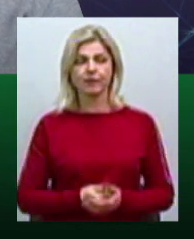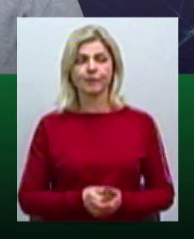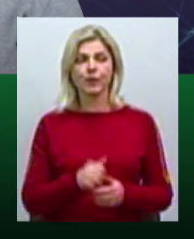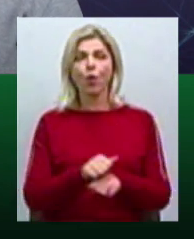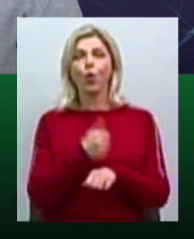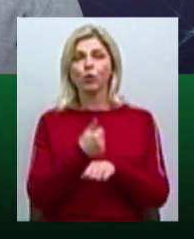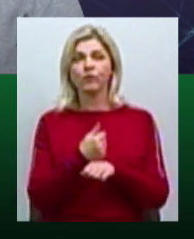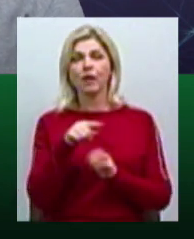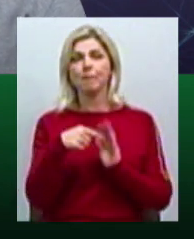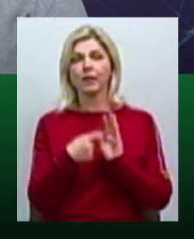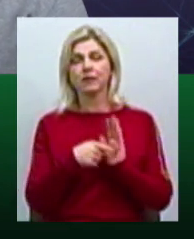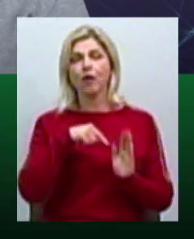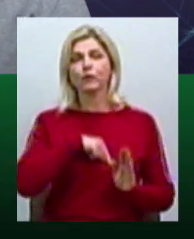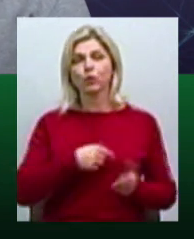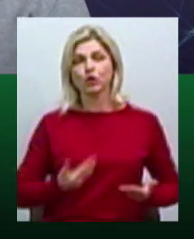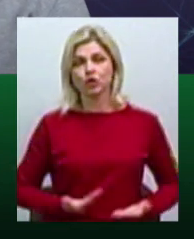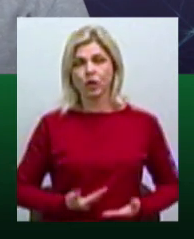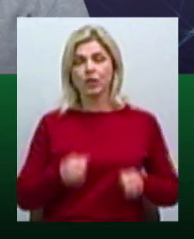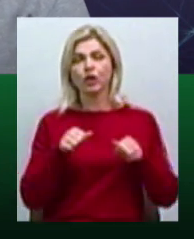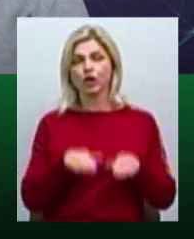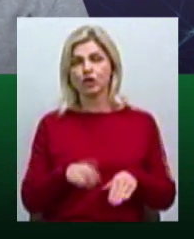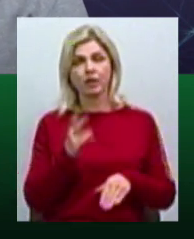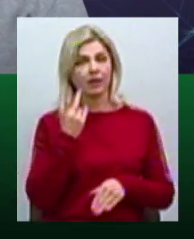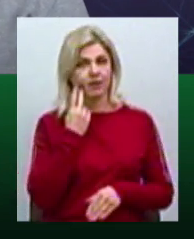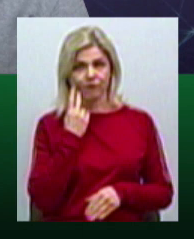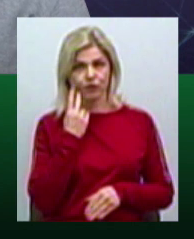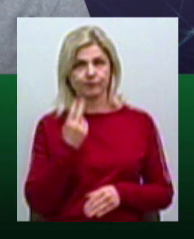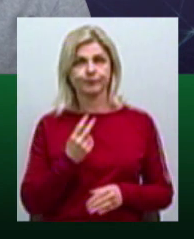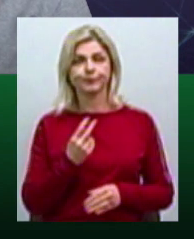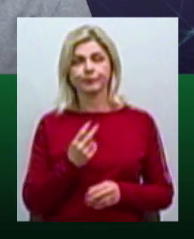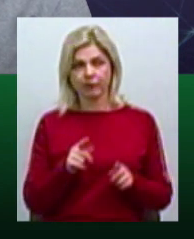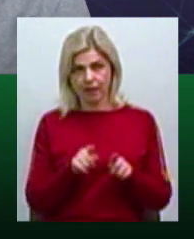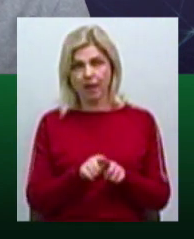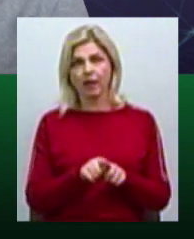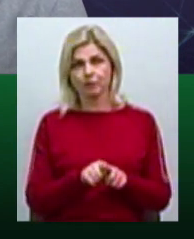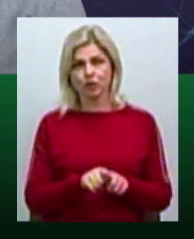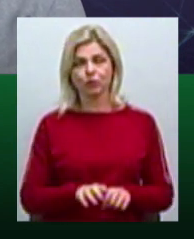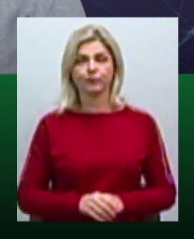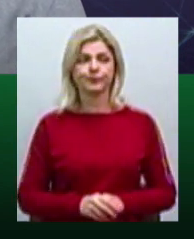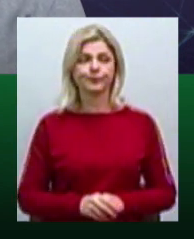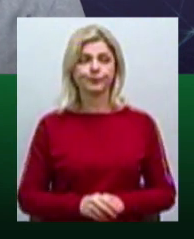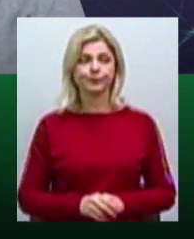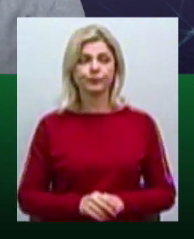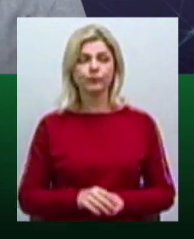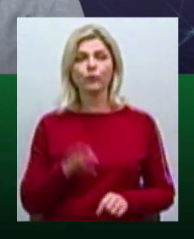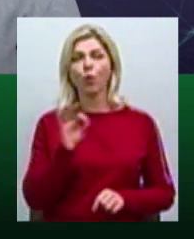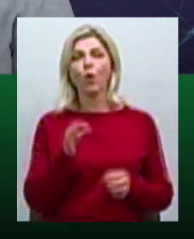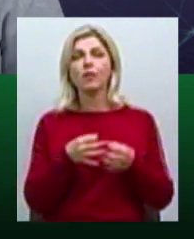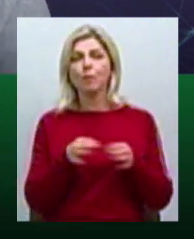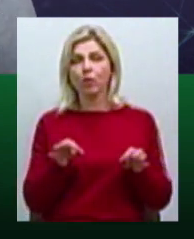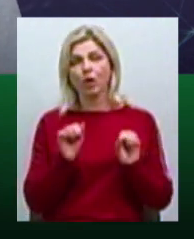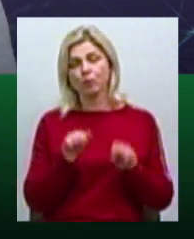головні питання внутрішнього життя вирішуються не завжди саме таким чином. Просто демократію можна розуміти,